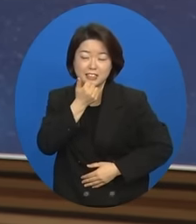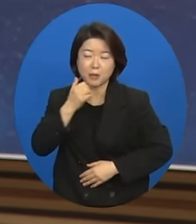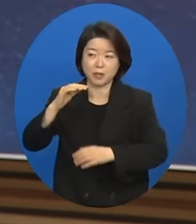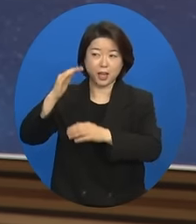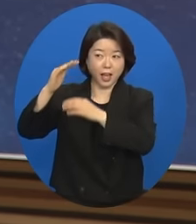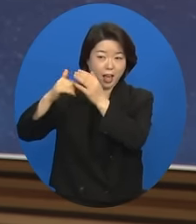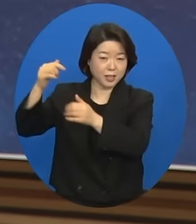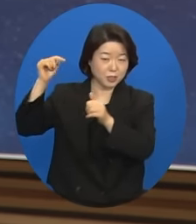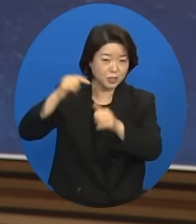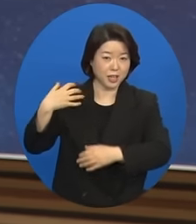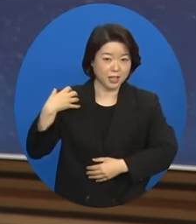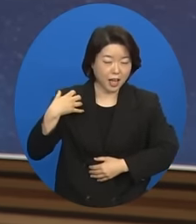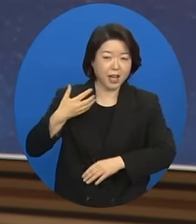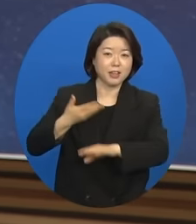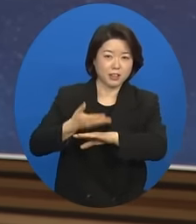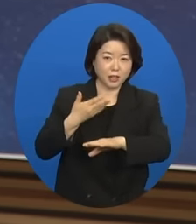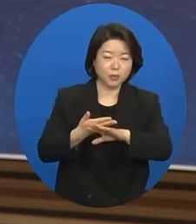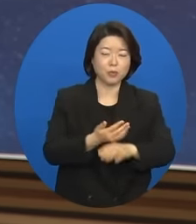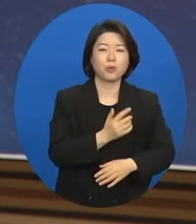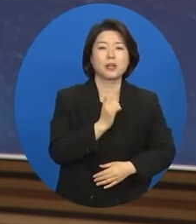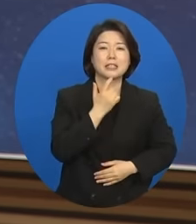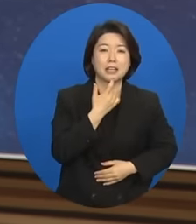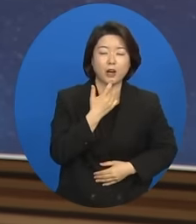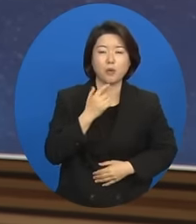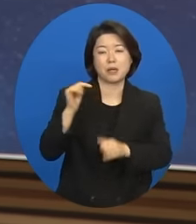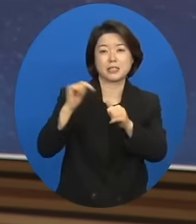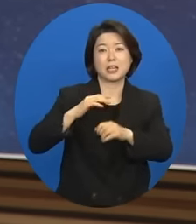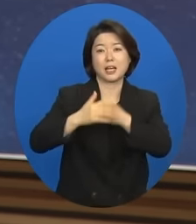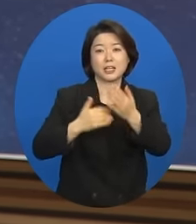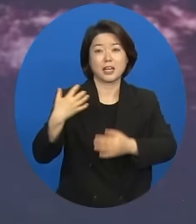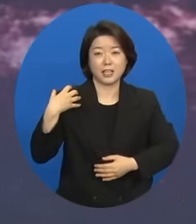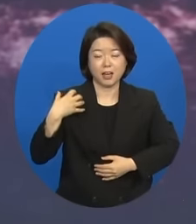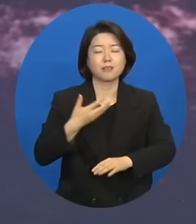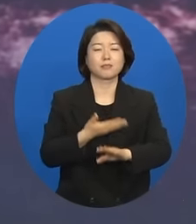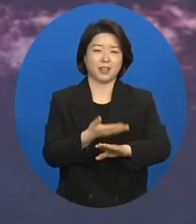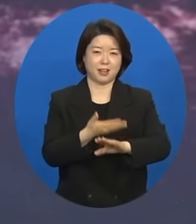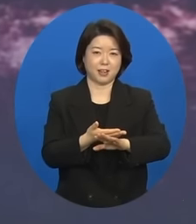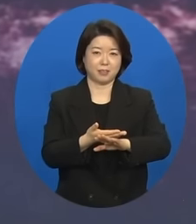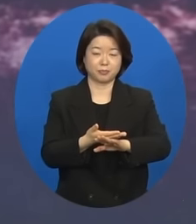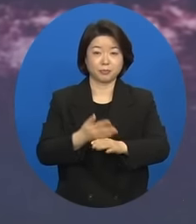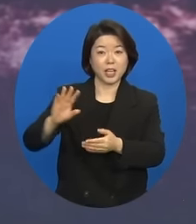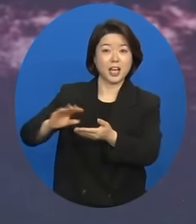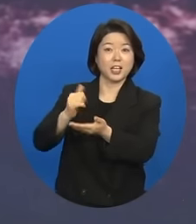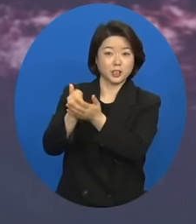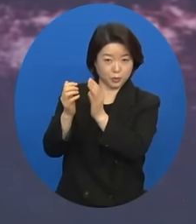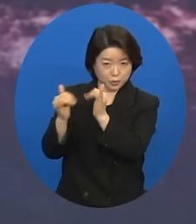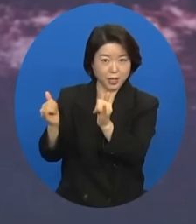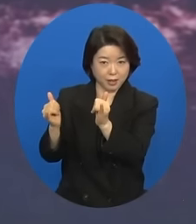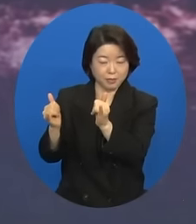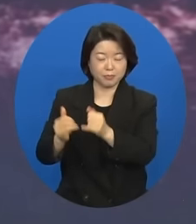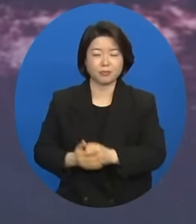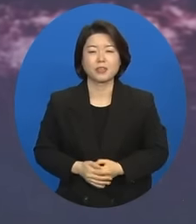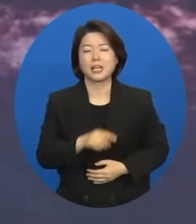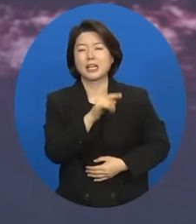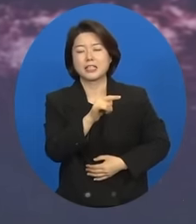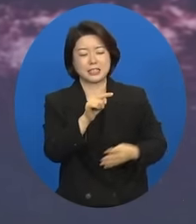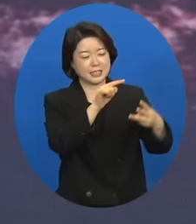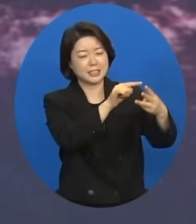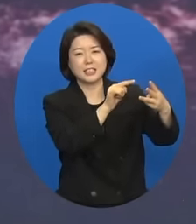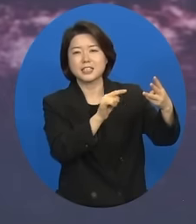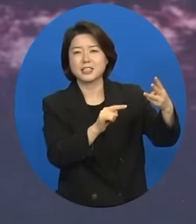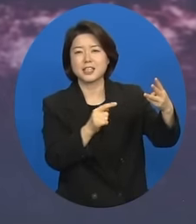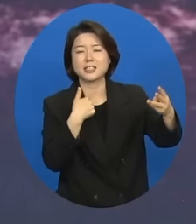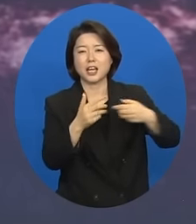다르다라고 말씀을 그나 그리스인들 러분들 같은 그리스인들은 의